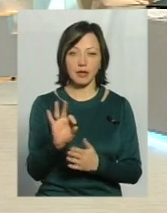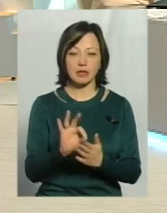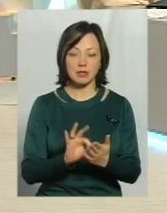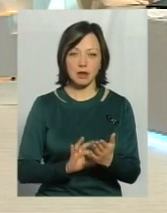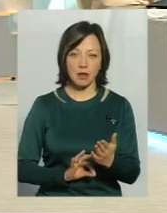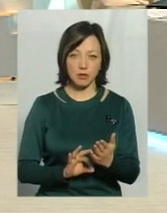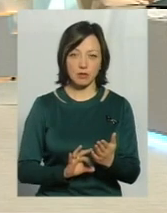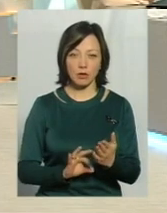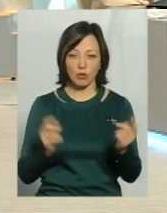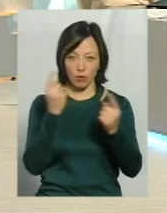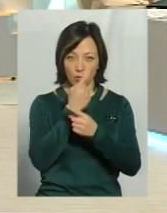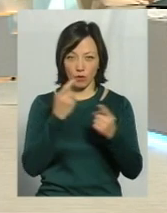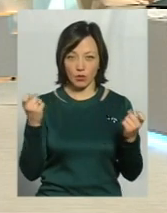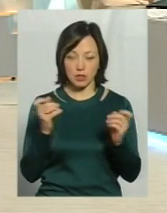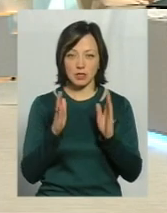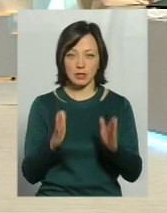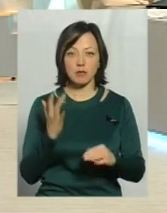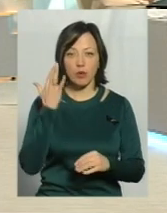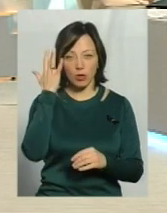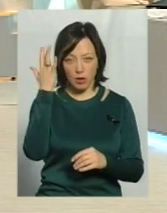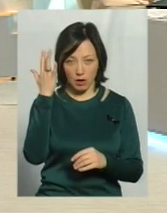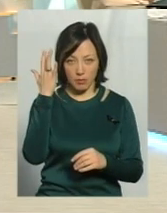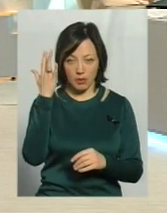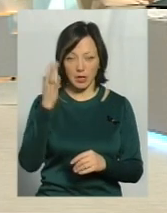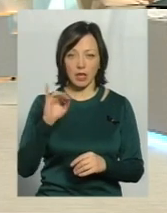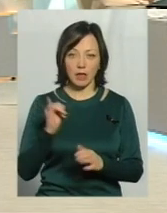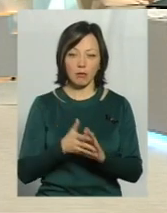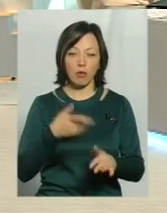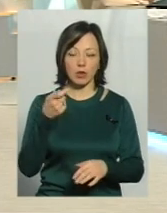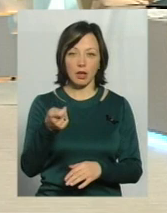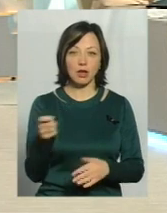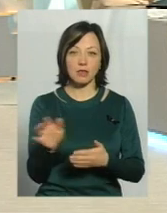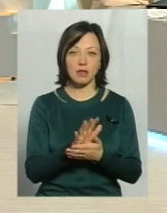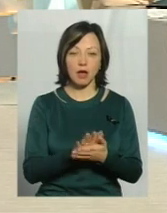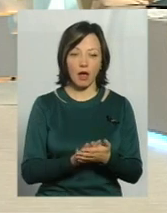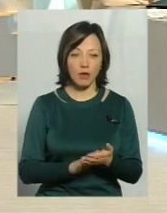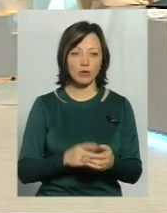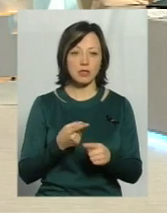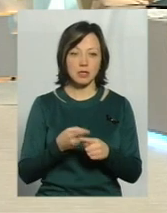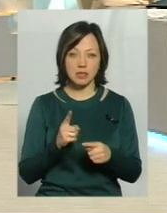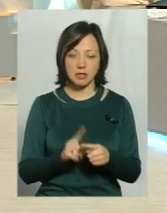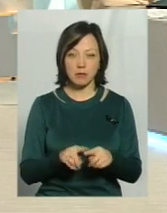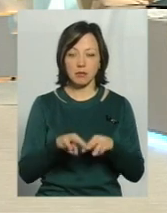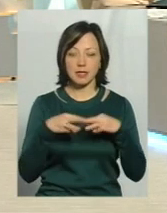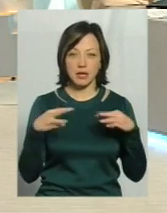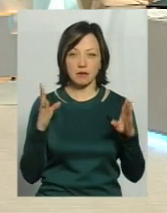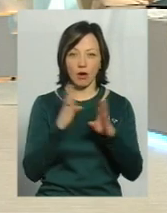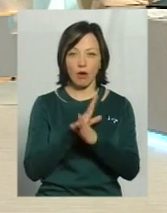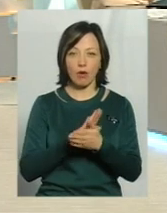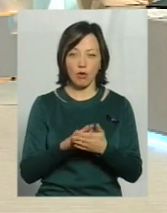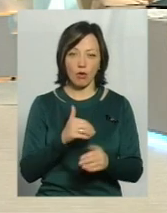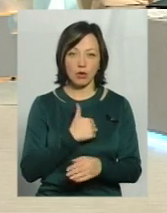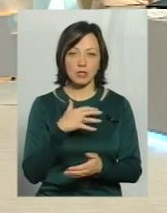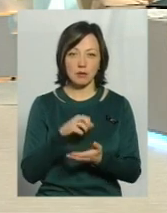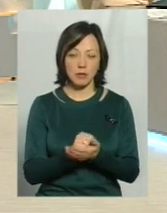він робить про це оголошення, тільки про намір. І подає заявку, що він цим в Міністерство екології, що він цим хоче